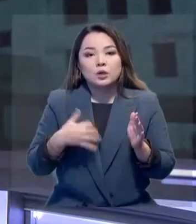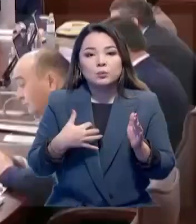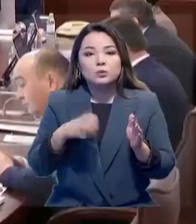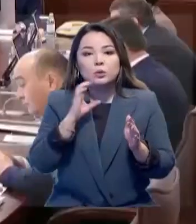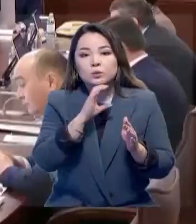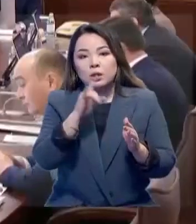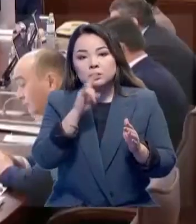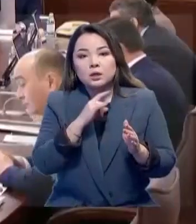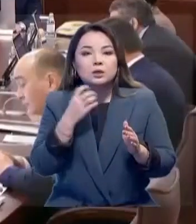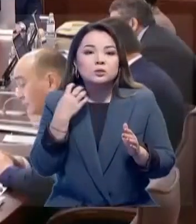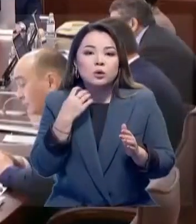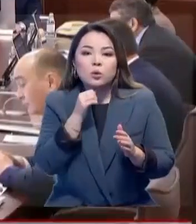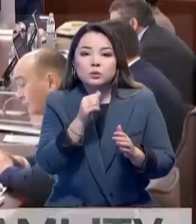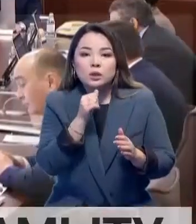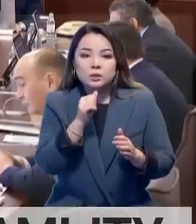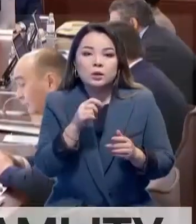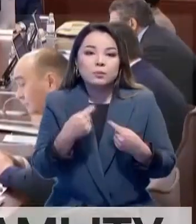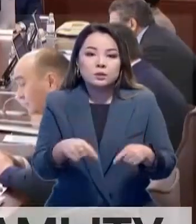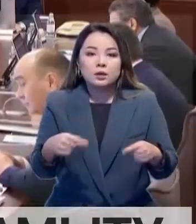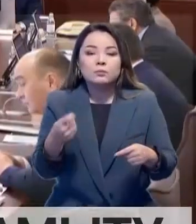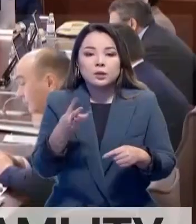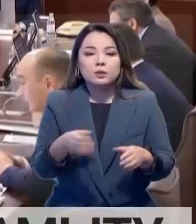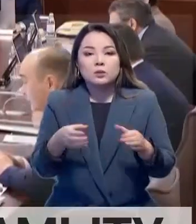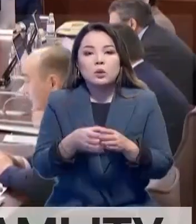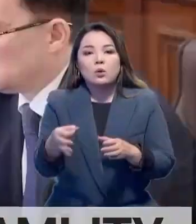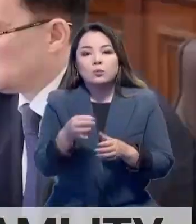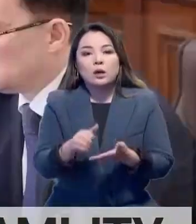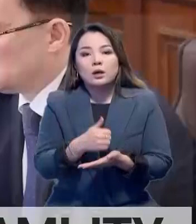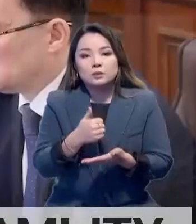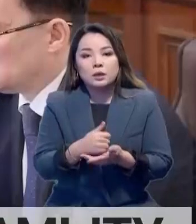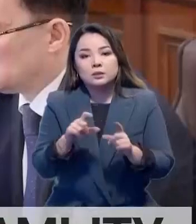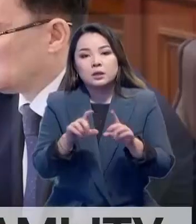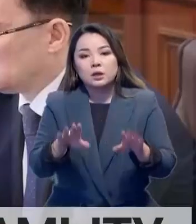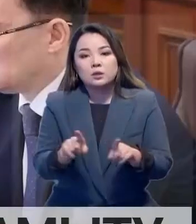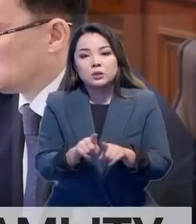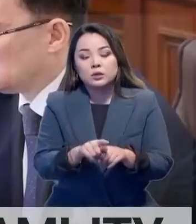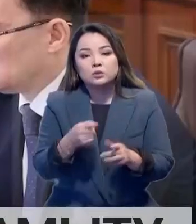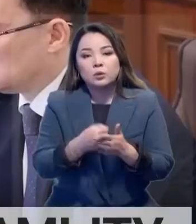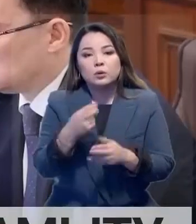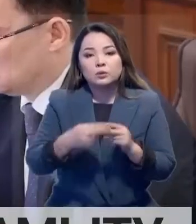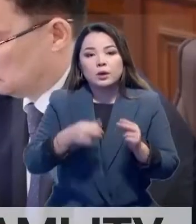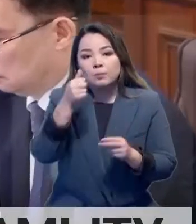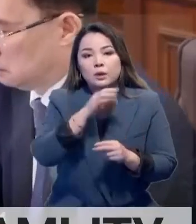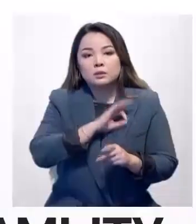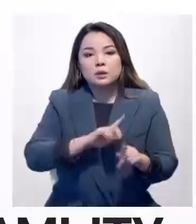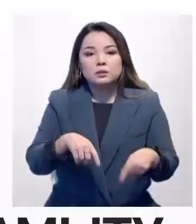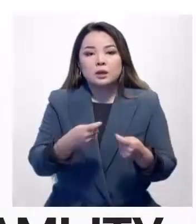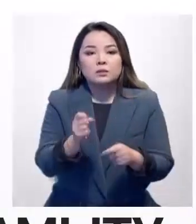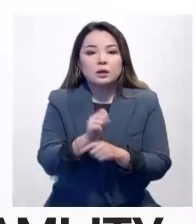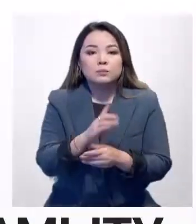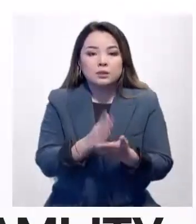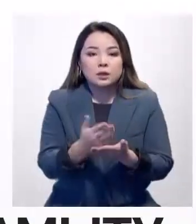Солтүстік Қазақстан, Қызылорда, Қостанай және басқа да бірқатар облыстың әкімдеріне нысандарды жыл аяғына дейін пайдалануға беруді